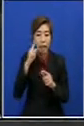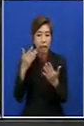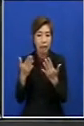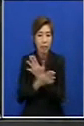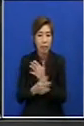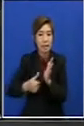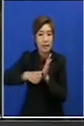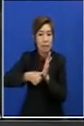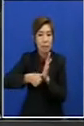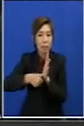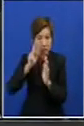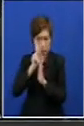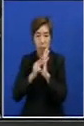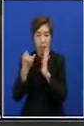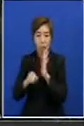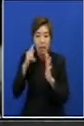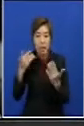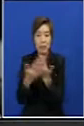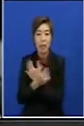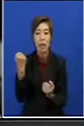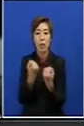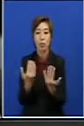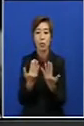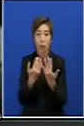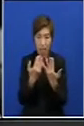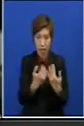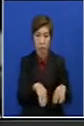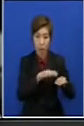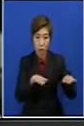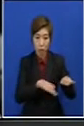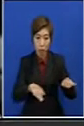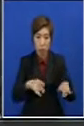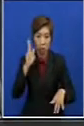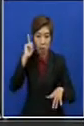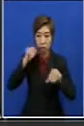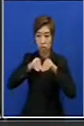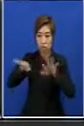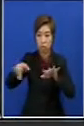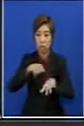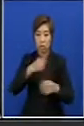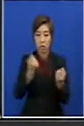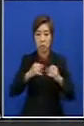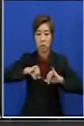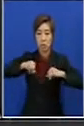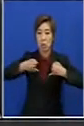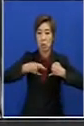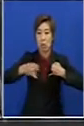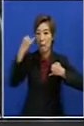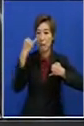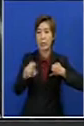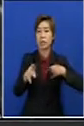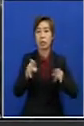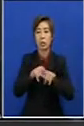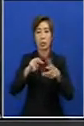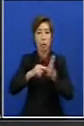แทนคำว่ารับจำนำเมื่อเรื่องราวปรากฏเป็นข่าวใหญ่โตทำให้เจ้าของรถถูกดำเนินคดีประกอบธุรกิจรับจำนำโดยไม่